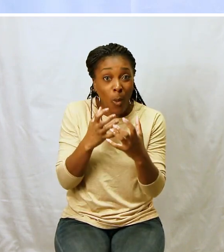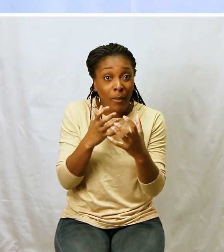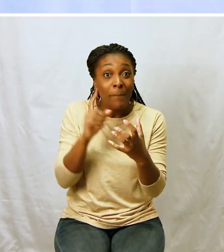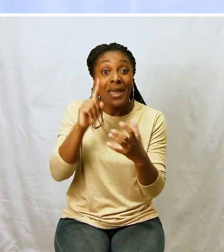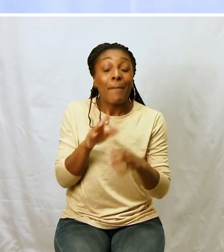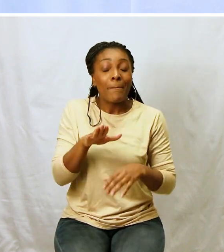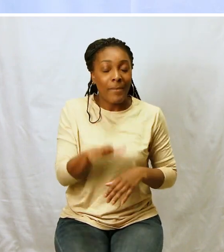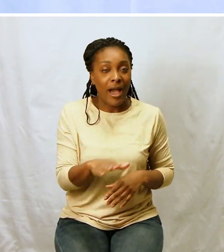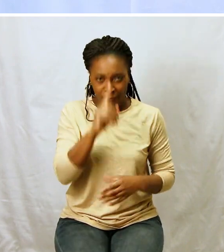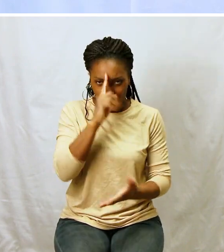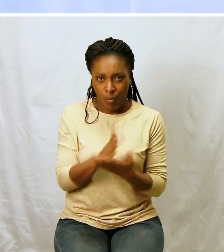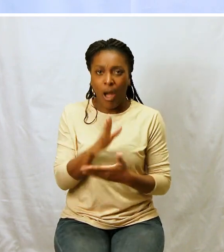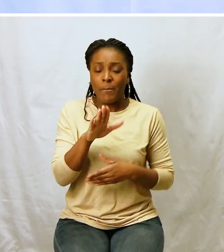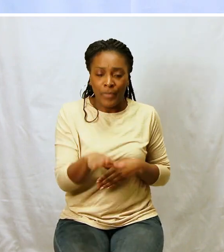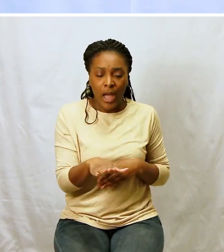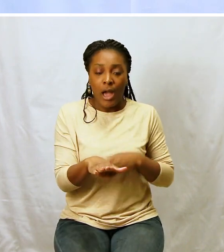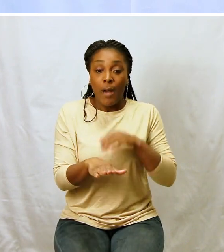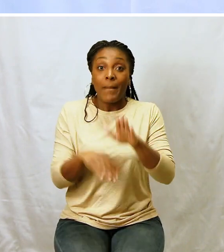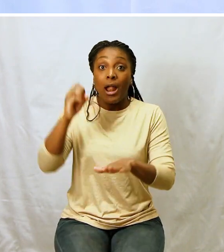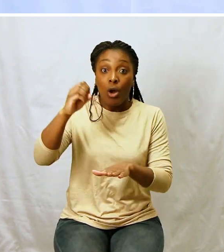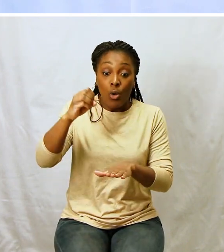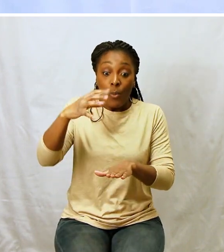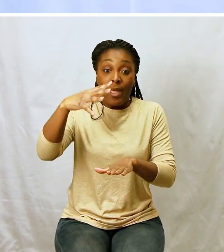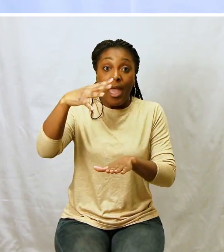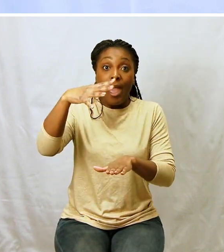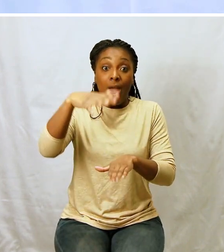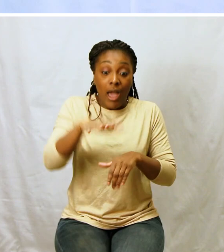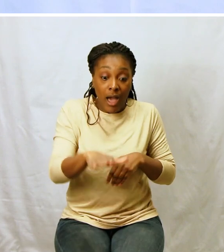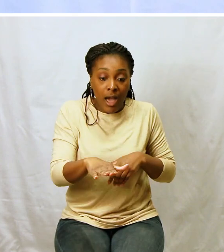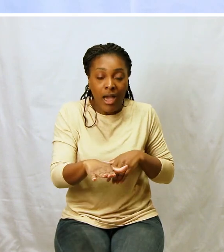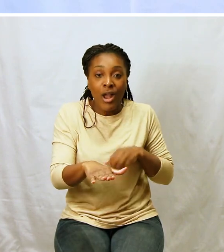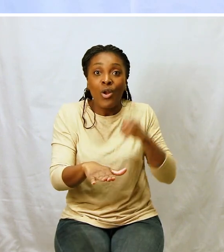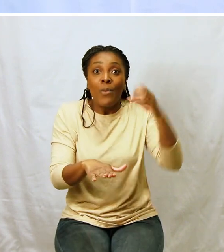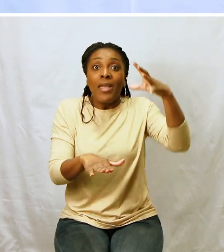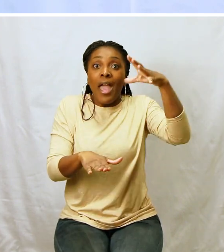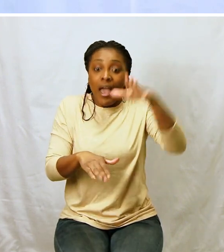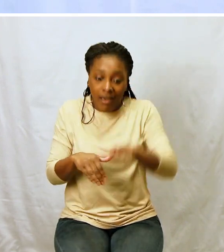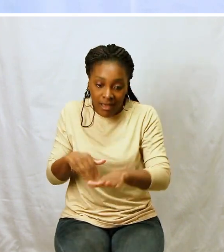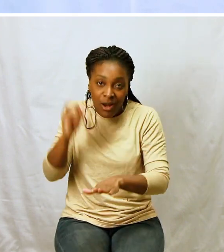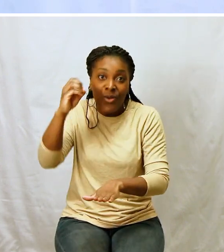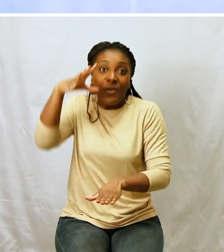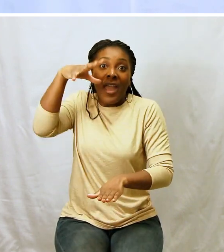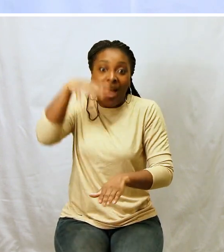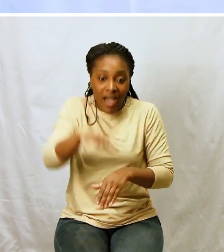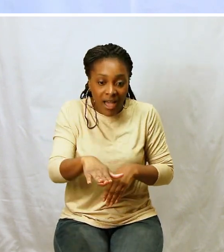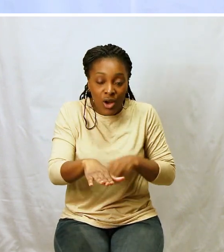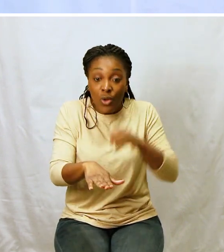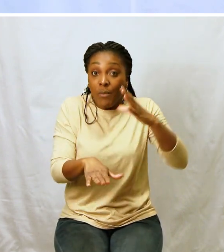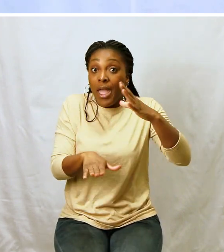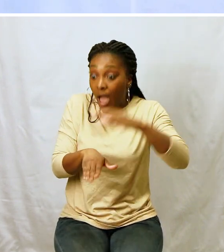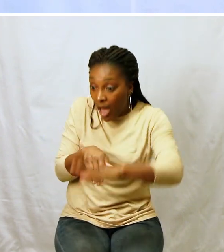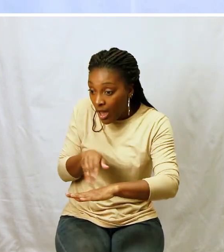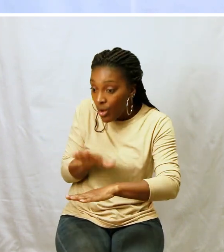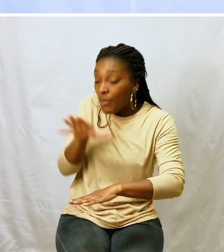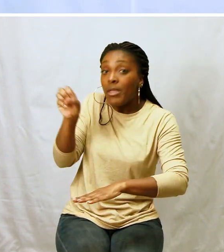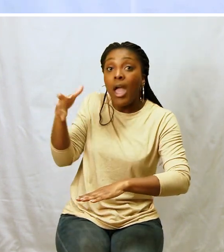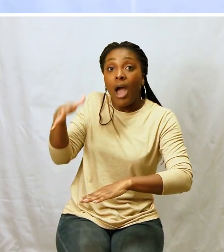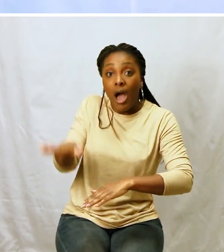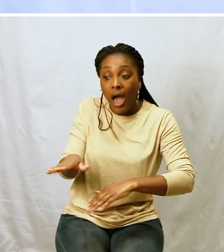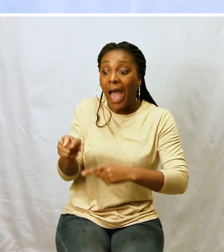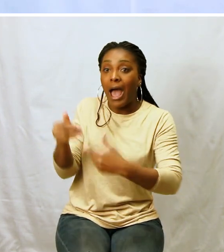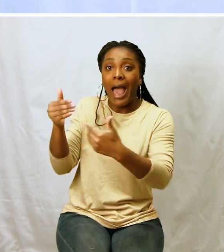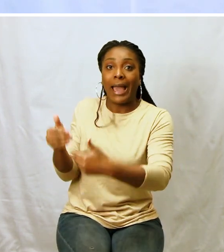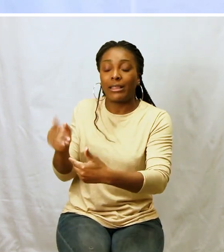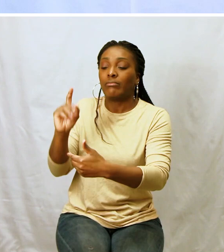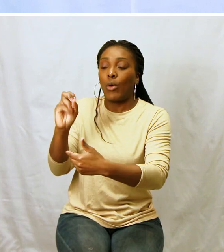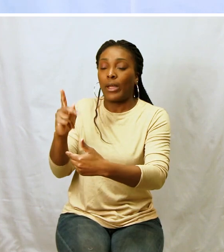la parole de Dieu va déjà préparer le prochain pas. Et là, tu diras, ok, il faut que j'aille à gauche, alors je vais à gauche. Ah ok, là, il y a un arrêt, je